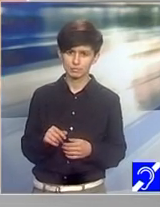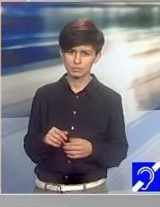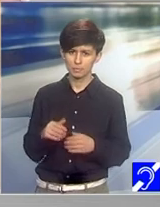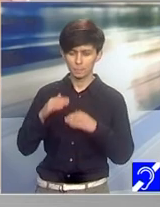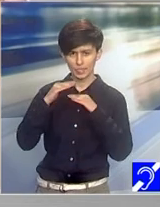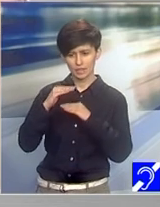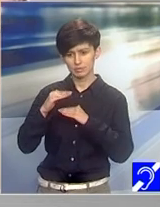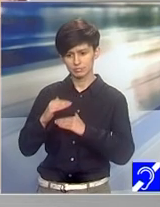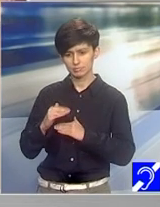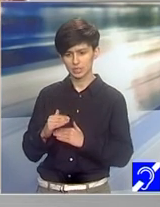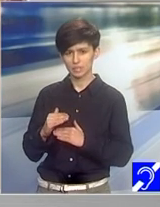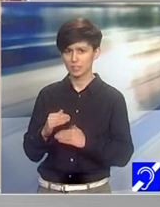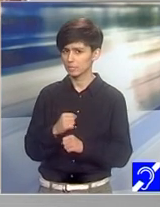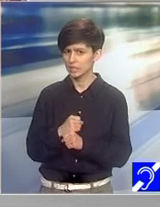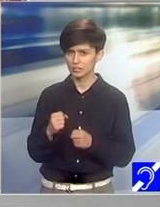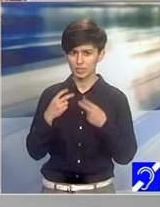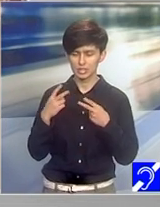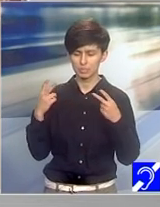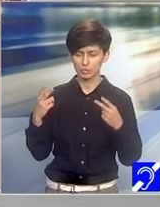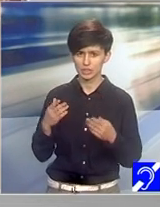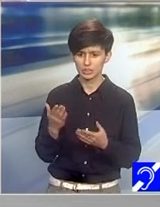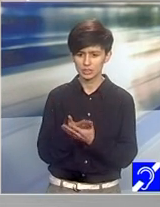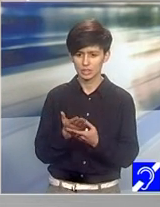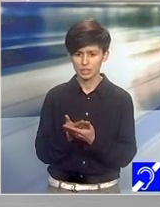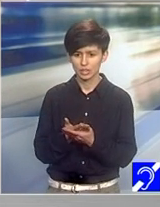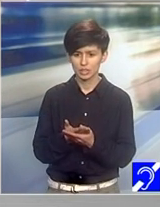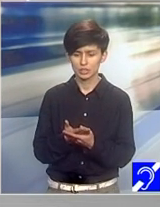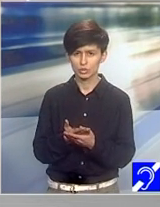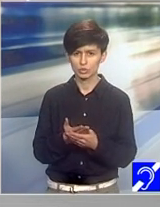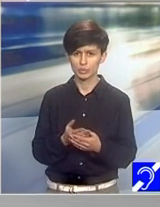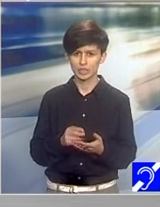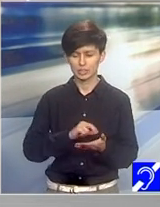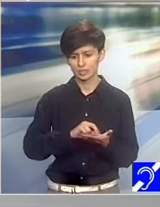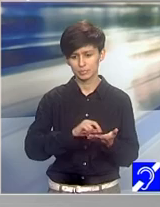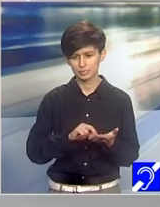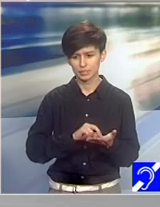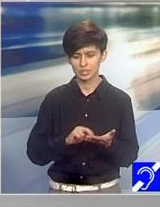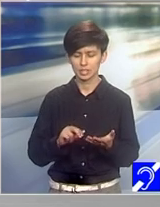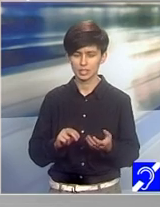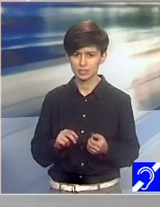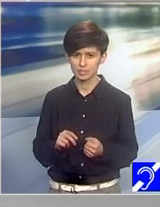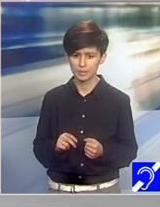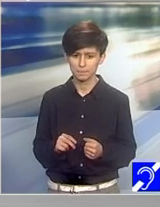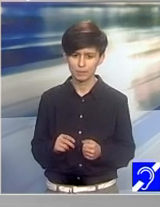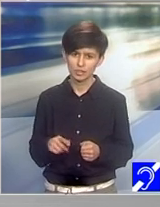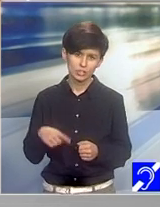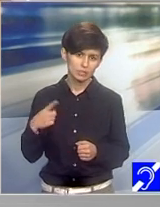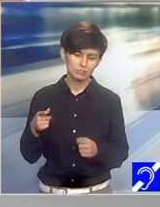fragmente foarte semnificative din documente, texte narrative și alte